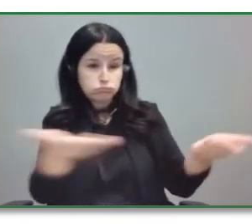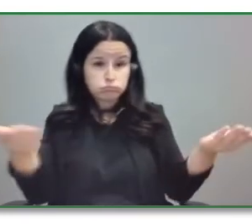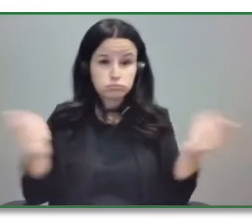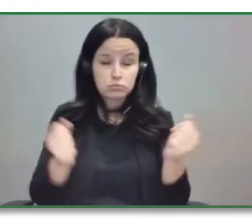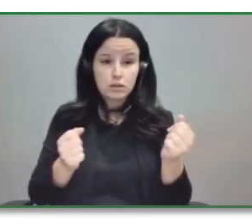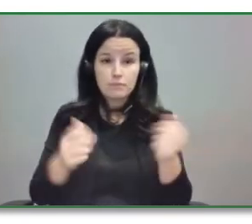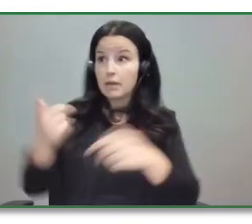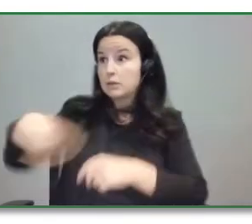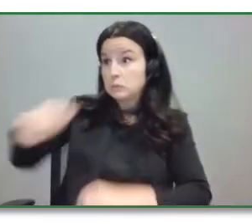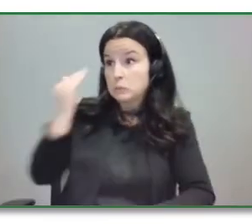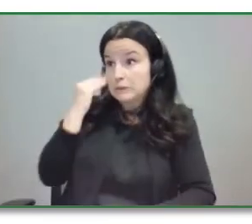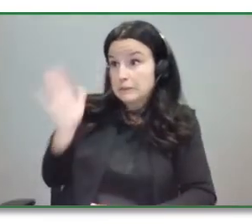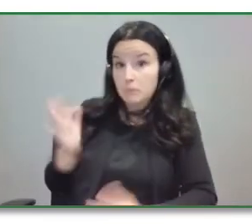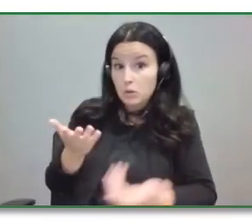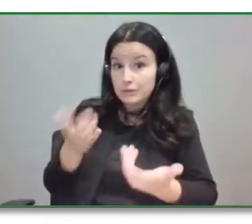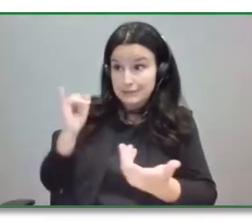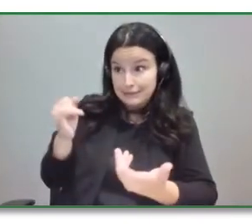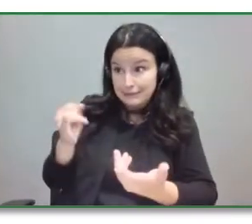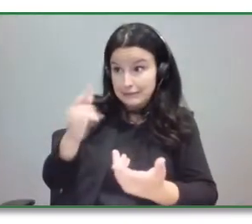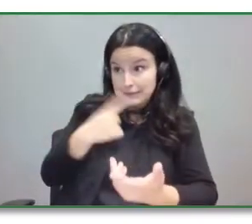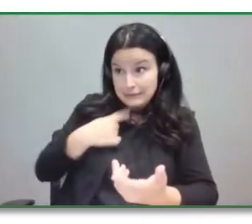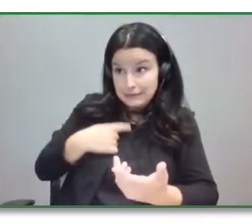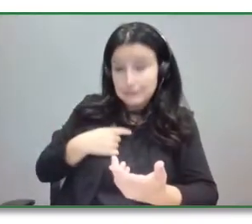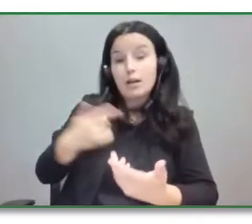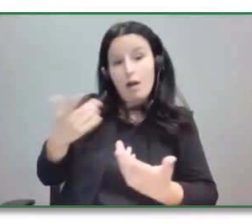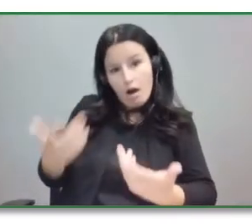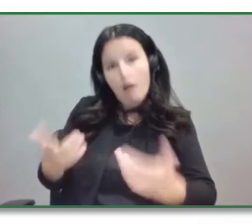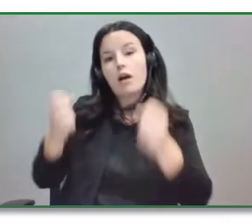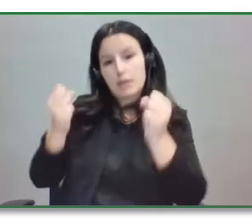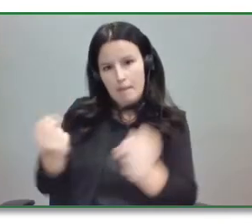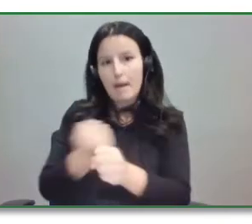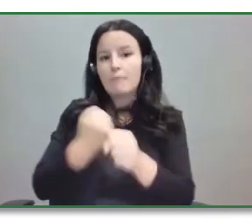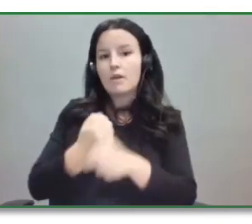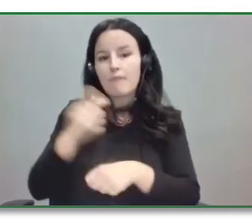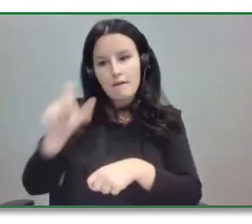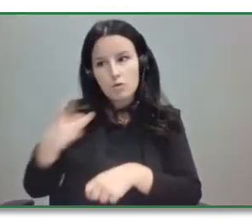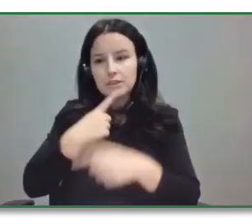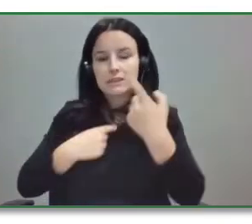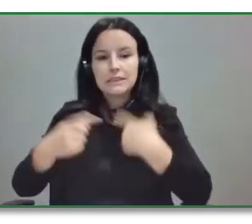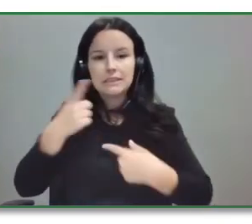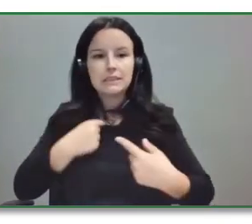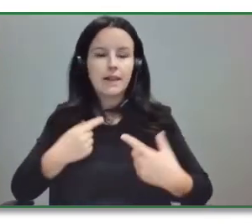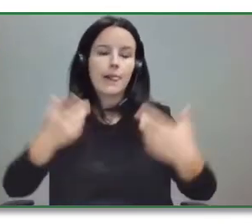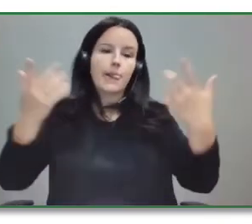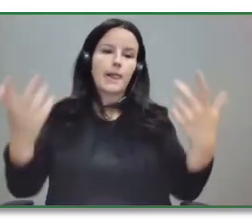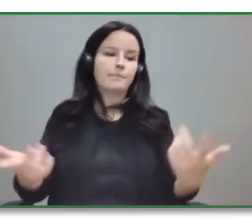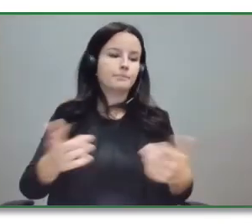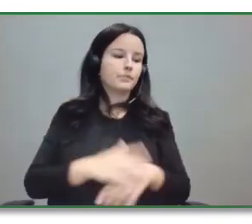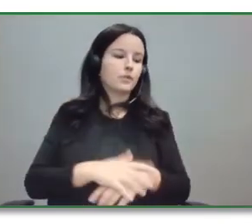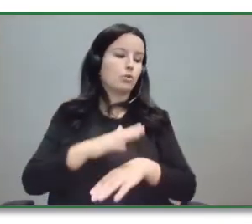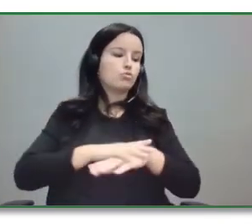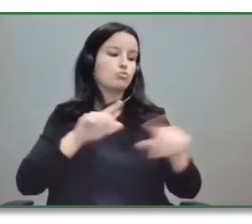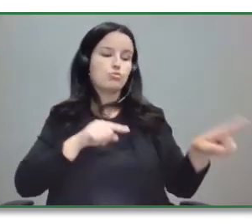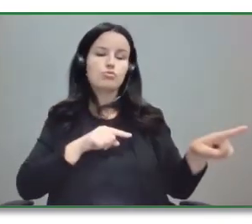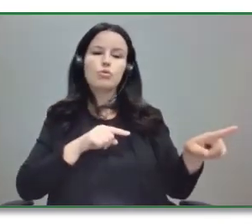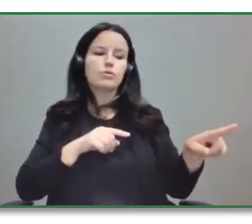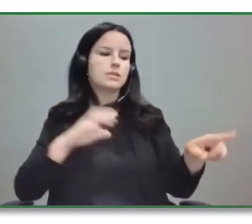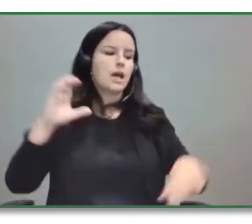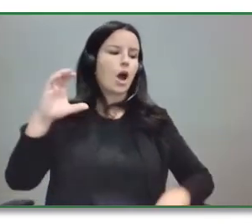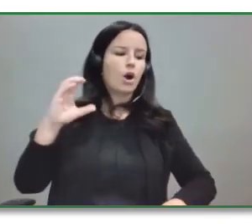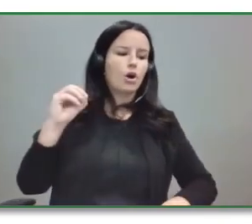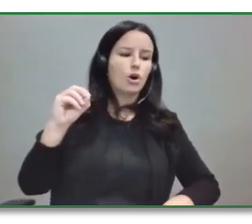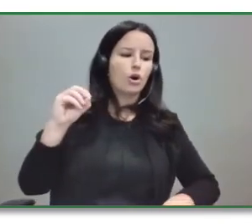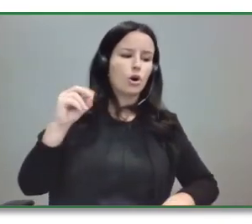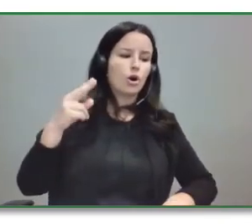on ne sait pas, il faut qu'on nous le dise. Alors, voici l'endroit, ici, sur la diapo, Coyote Hill.